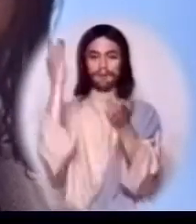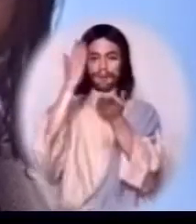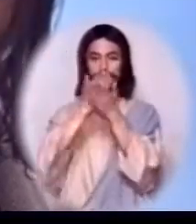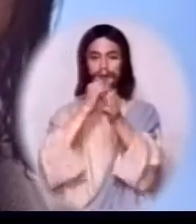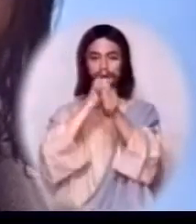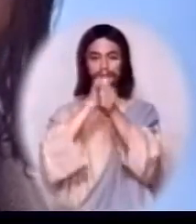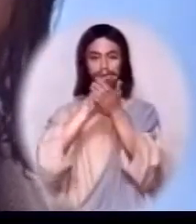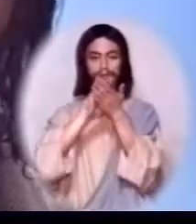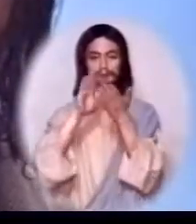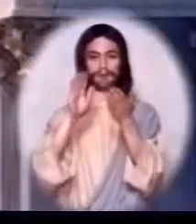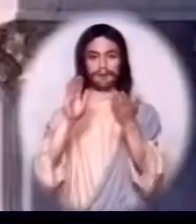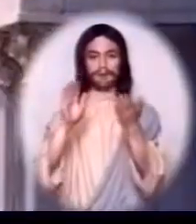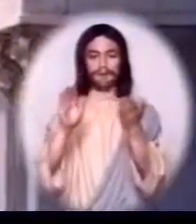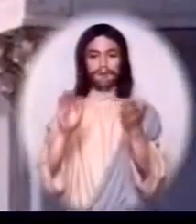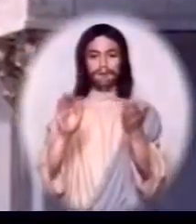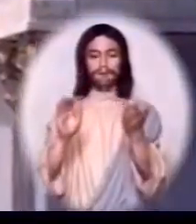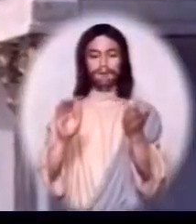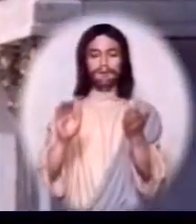말라고 하였느니라.